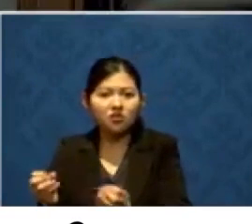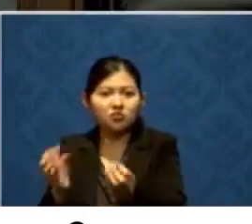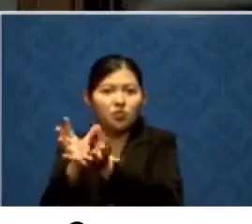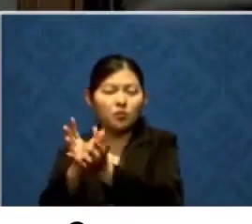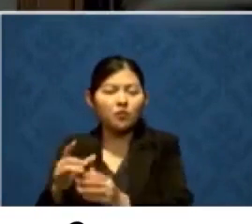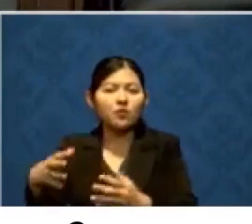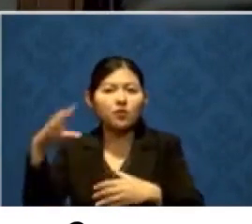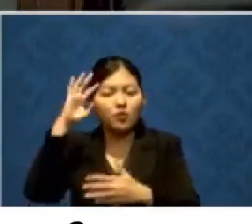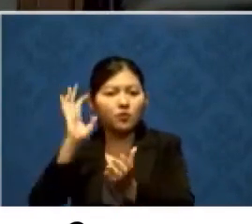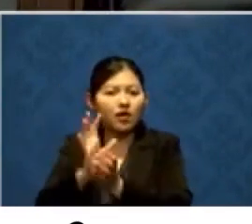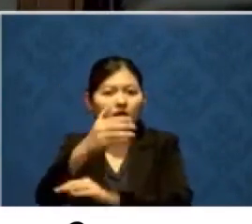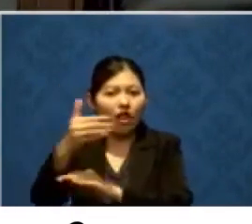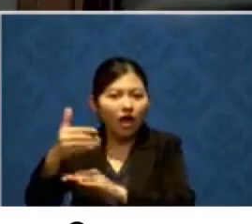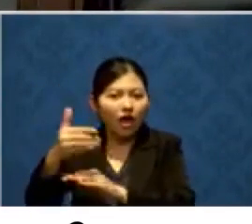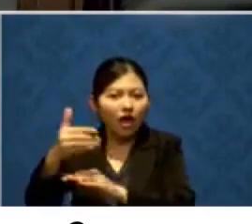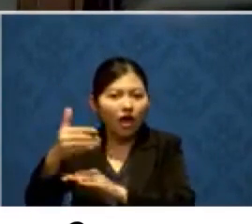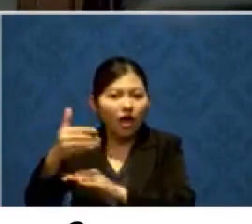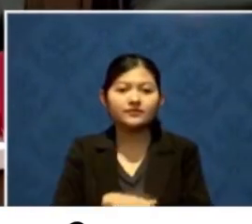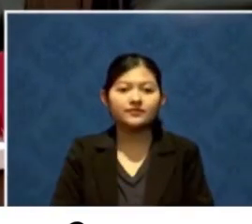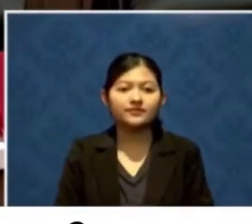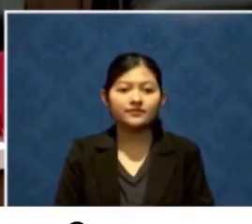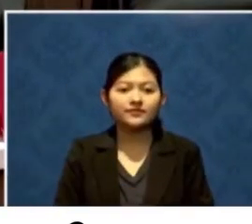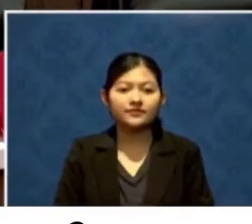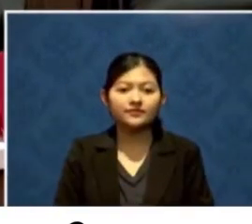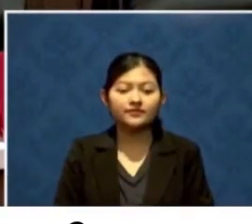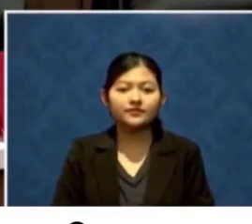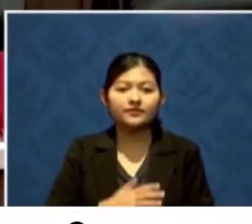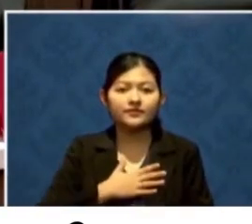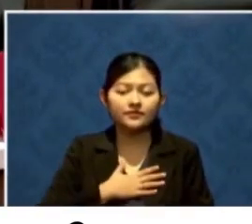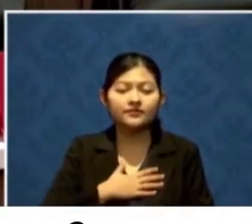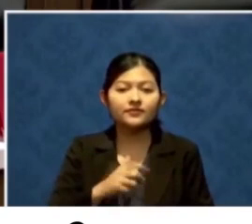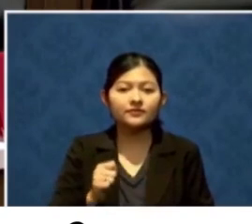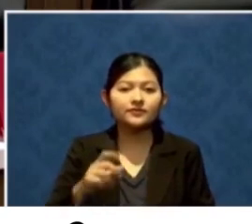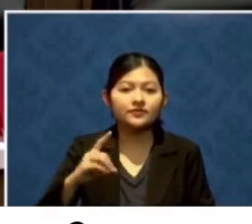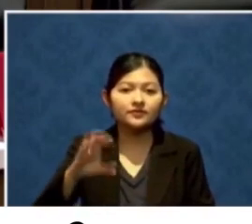รวจแห่งชาติคือเรื่องอะไร เนี่ยประชาชนรู้สึก